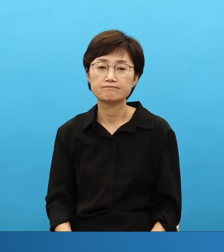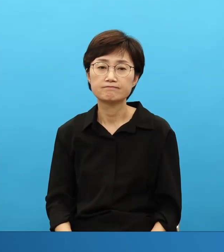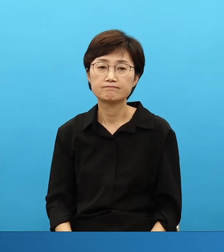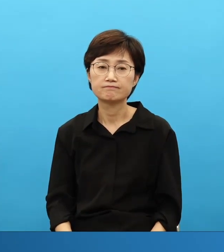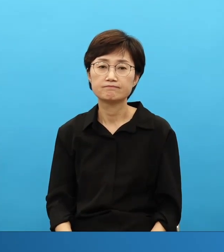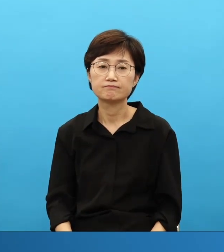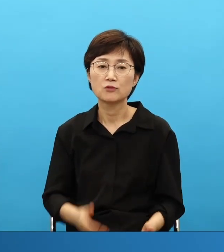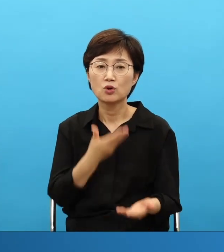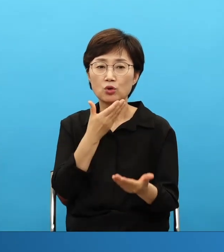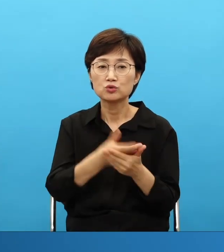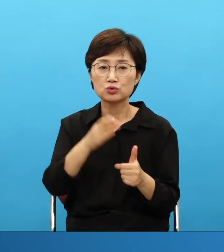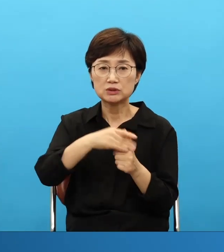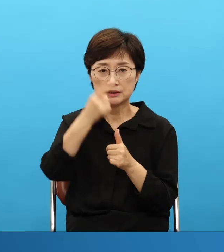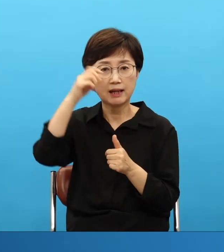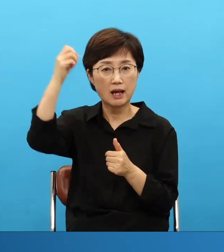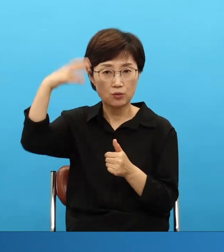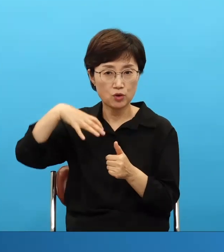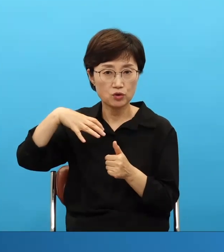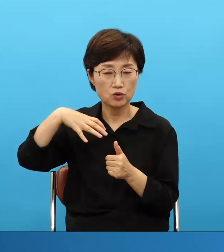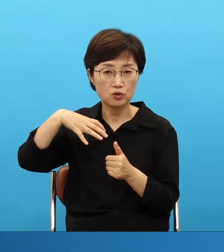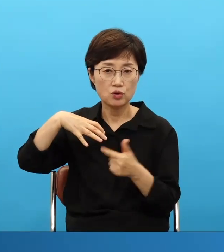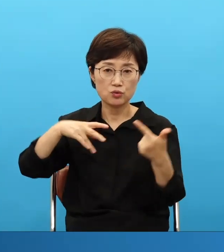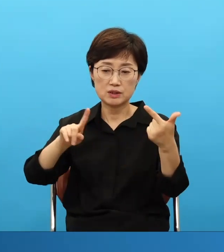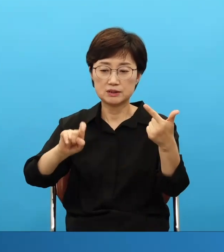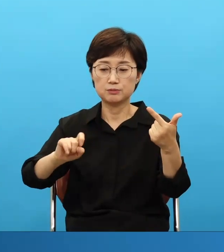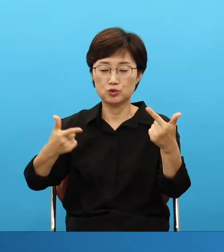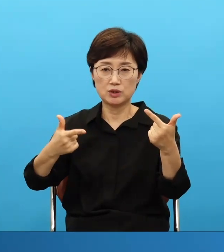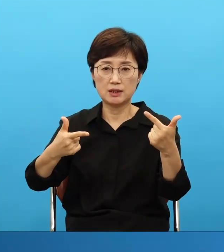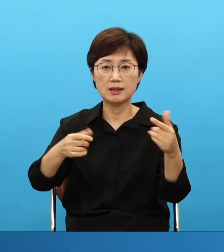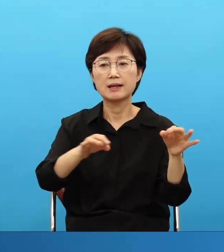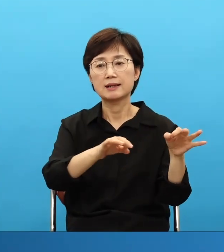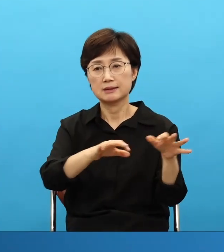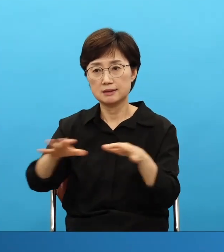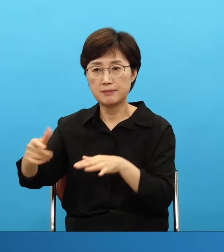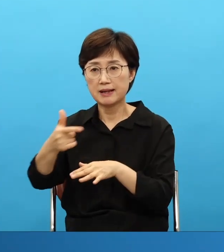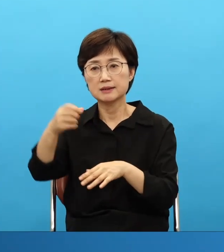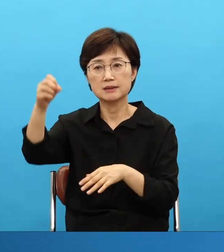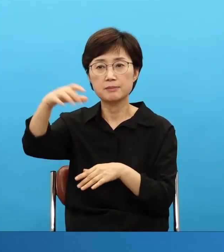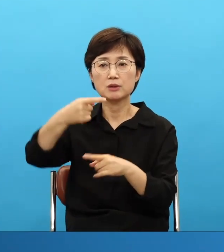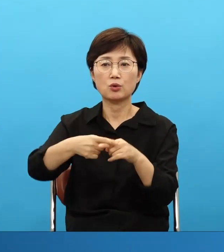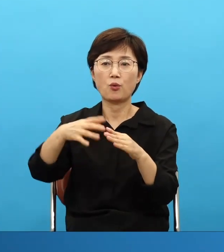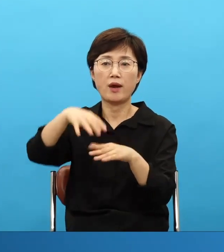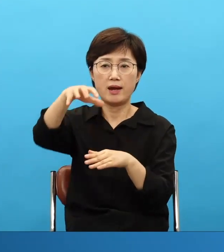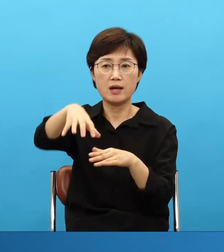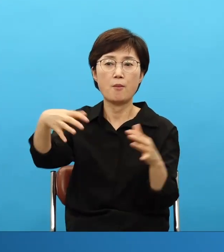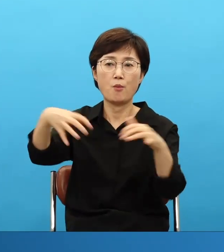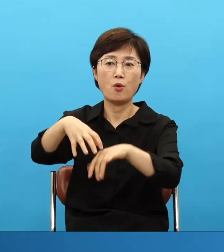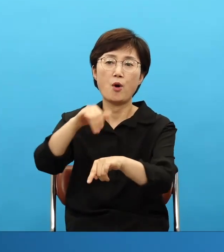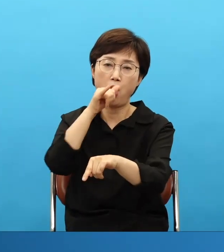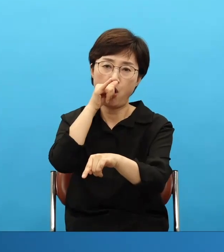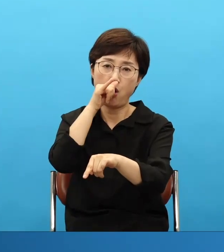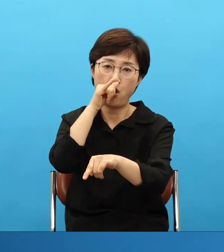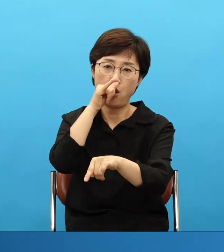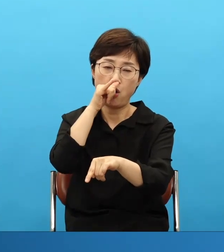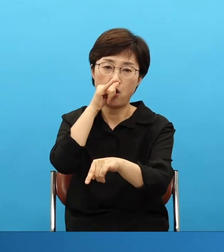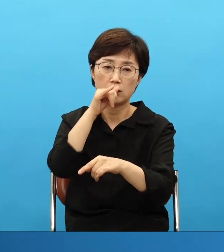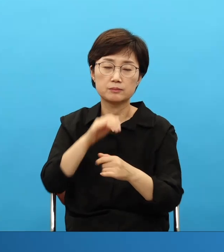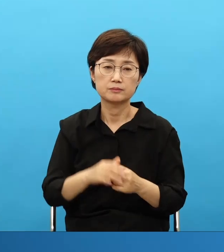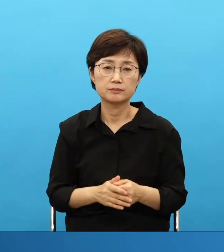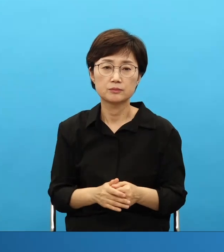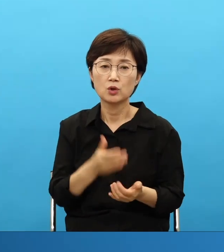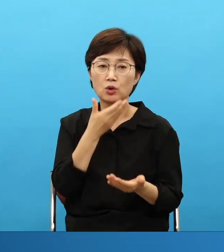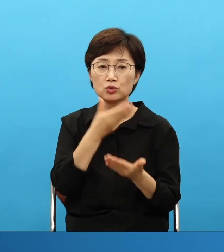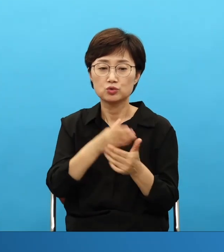중직자대학원 현장 강의가 오는 16일 김해 큰비 교회에서 열립니다 이날 강의는